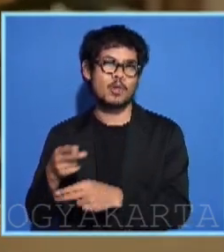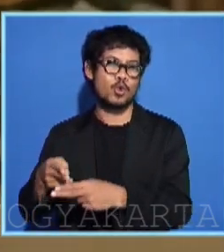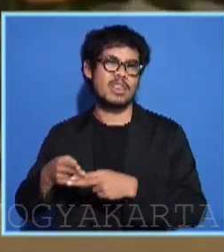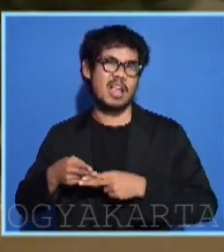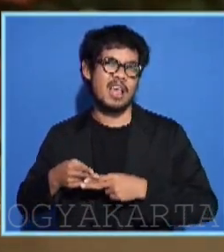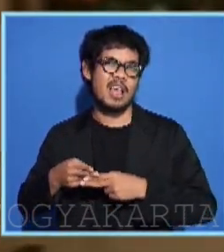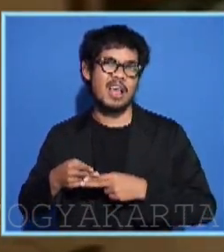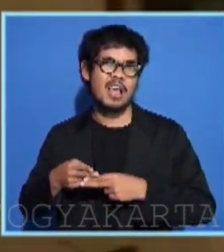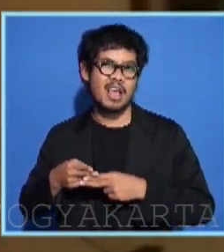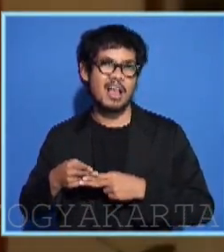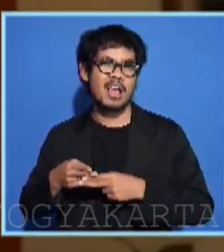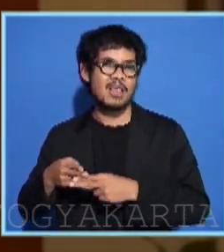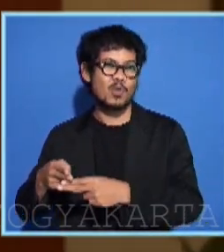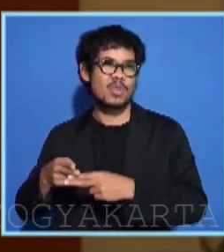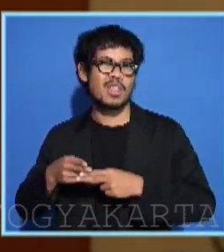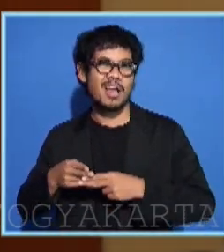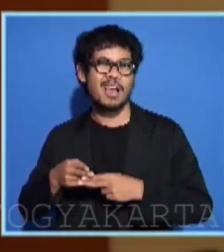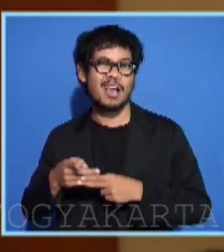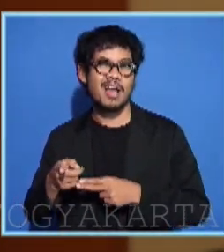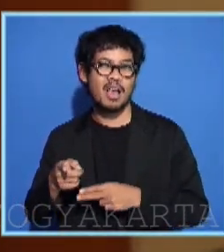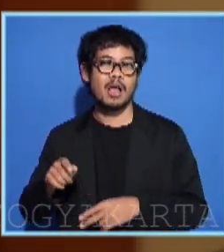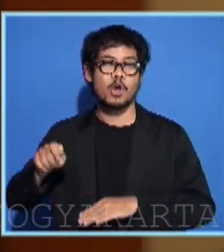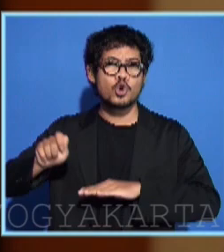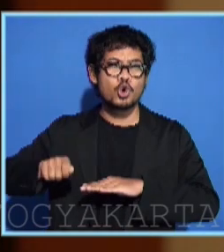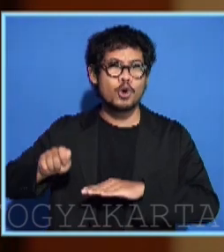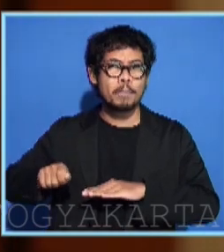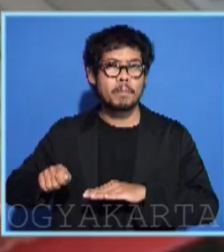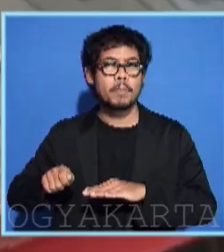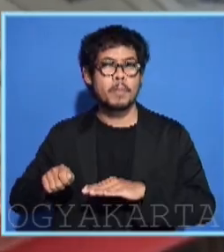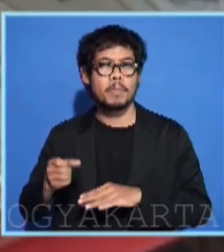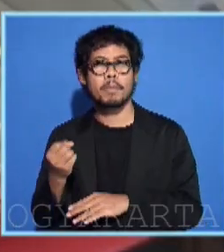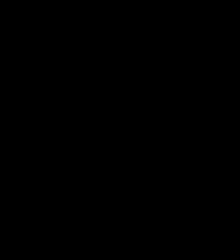362 KUHP tentang pencurian terancam hukuman pidana maksimal 5 tahun penjara